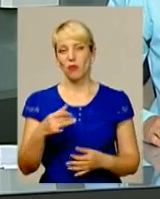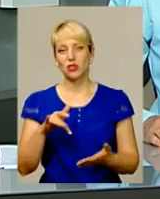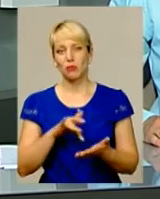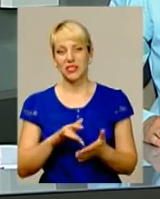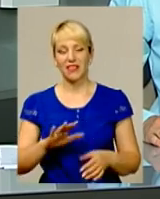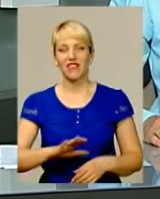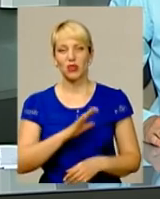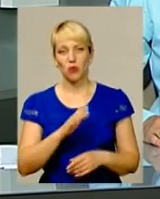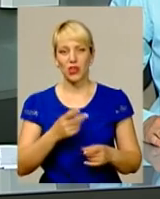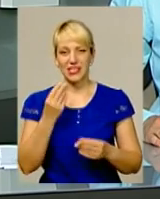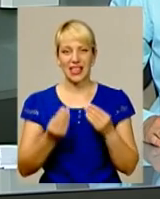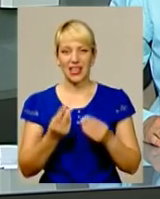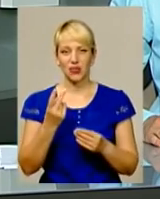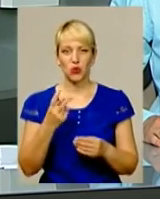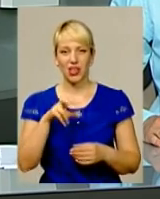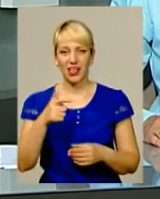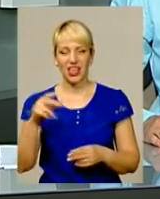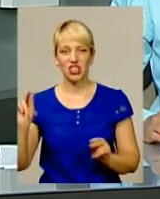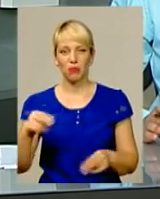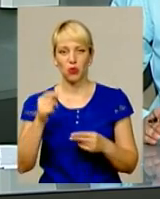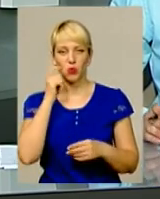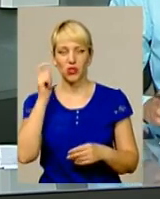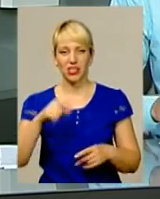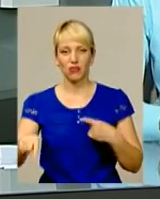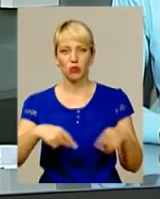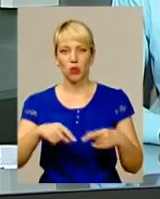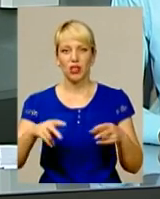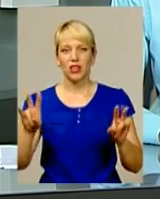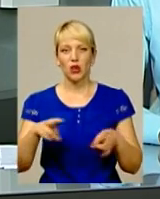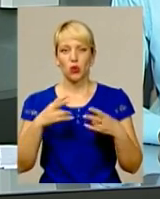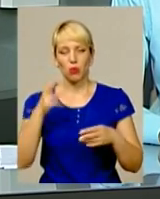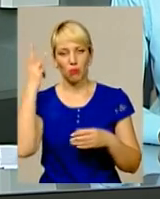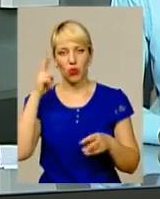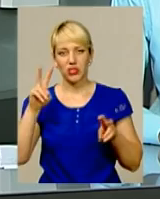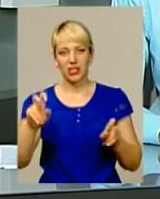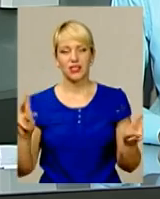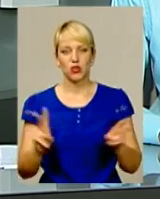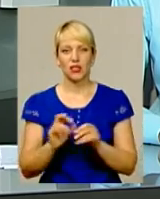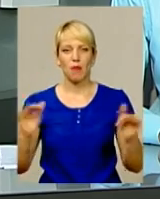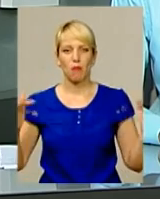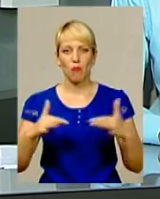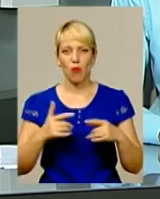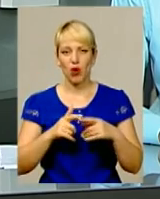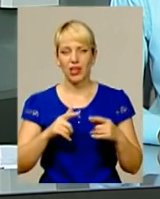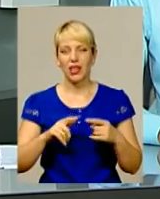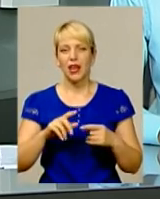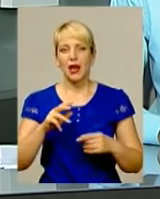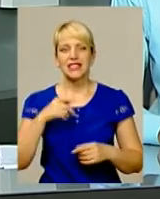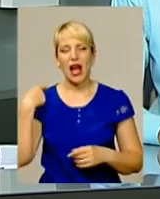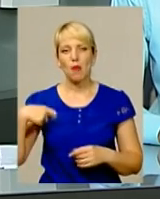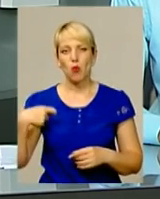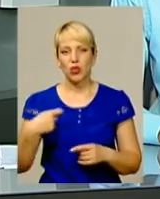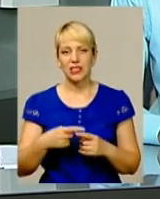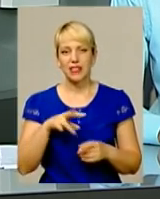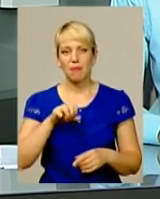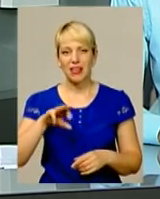центрі відбулася гра другої ліги чемпіонату України. Футбольний клуб «Поділля» зустрівся на полі із запорізьким «Металургом». Матч